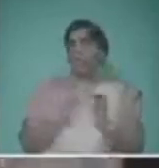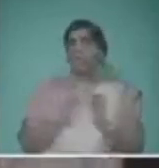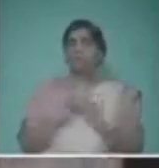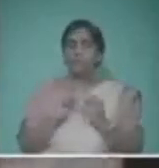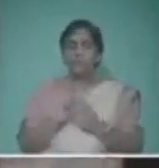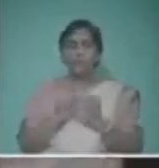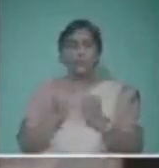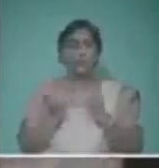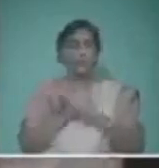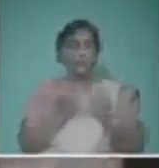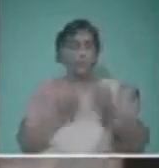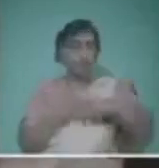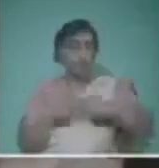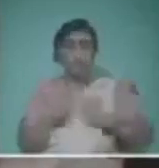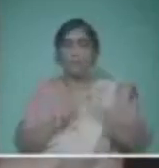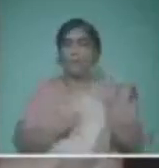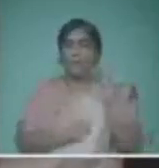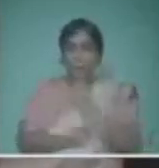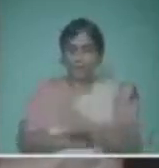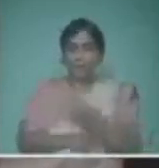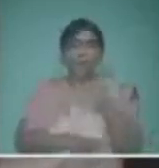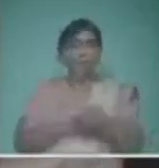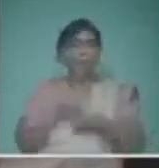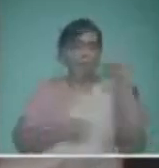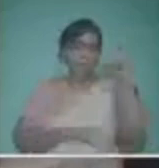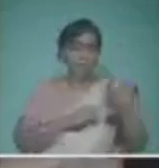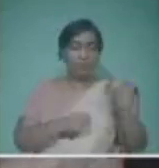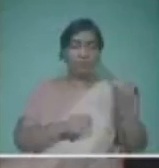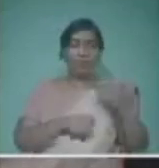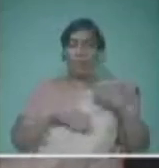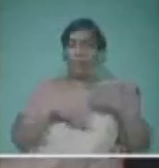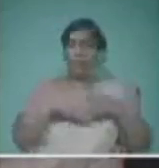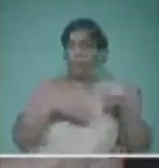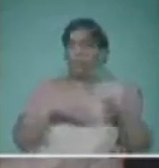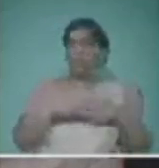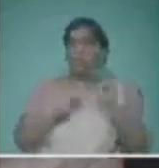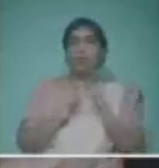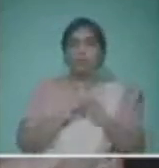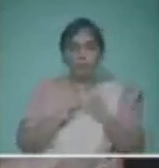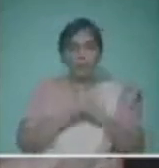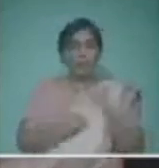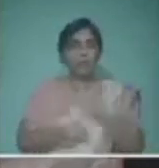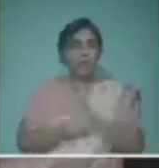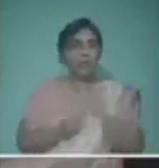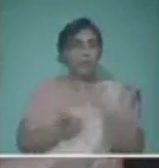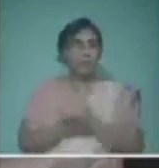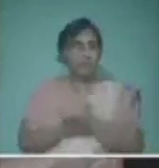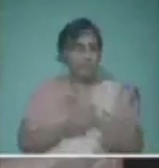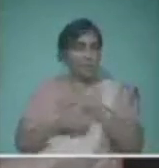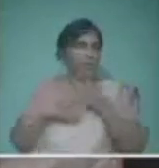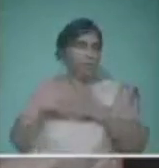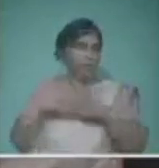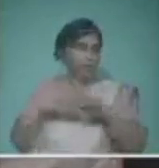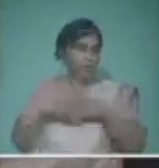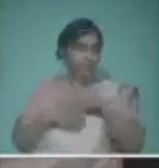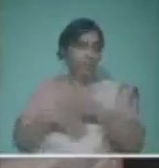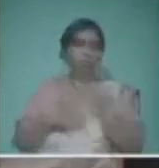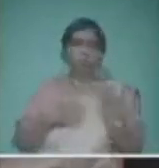ණය ආපසු ගෙවීමේදී ව්‍යාපාර විසින් මුහුද දී ඇති ගැටලු සහ රාජ්‍ය බැංකු විසින් මුහුද දී ඇති